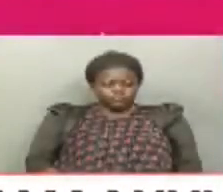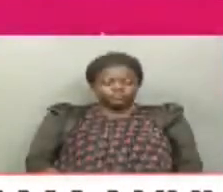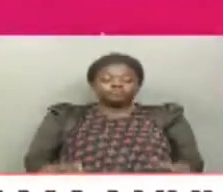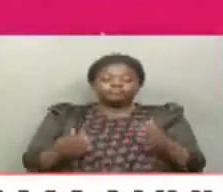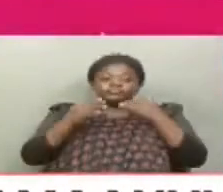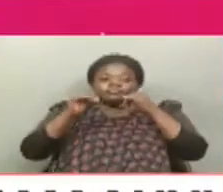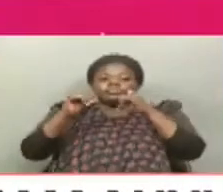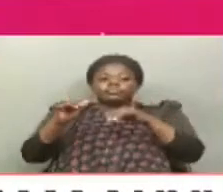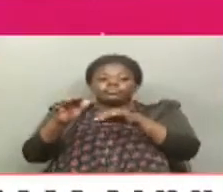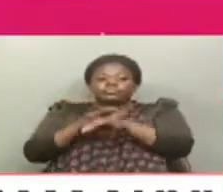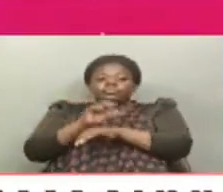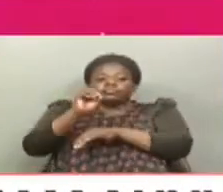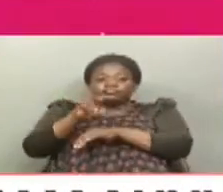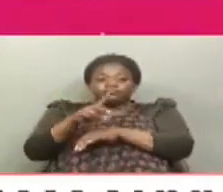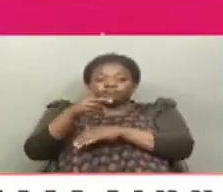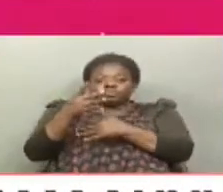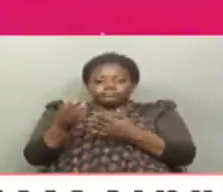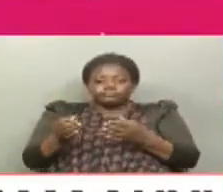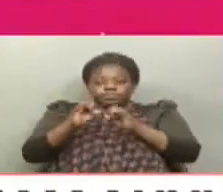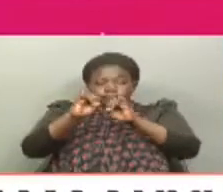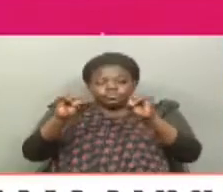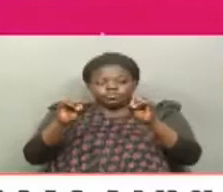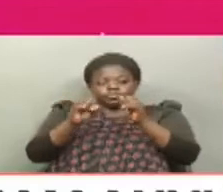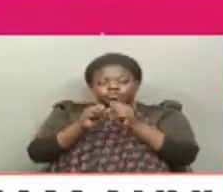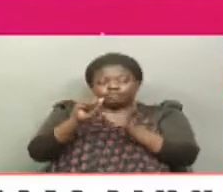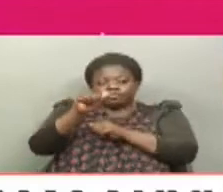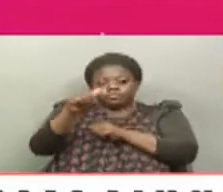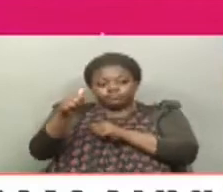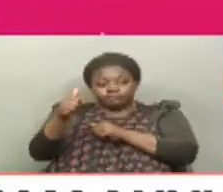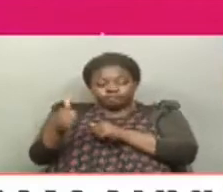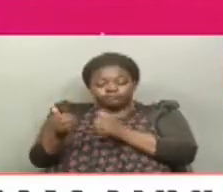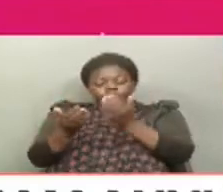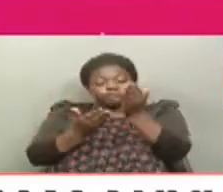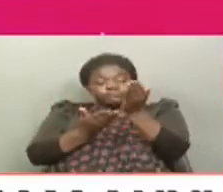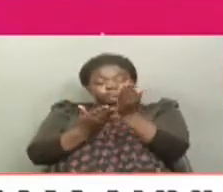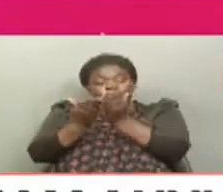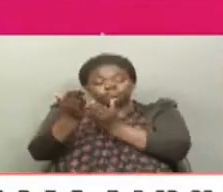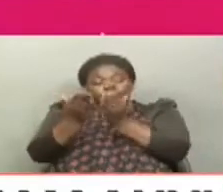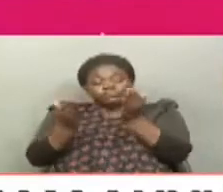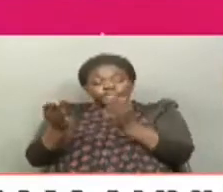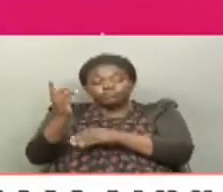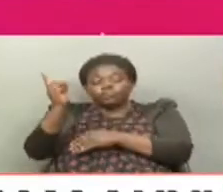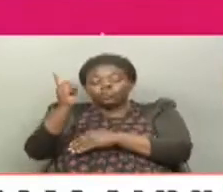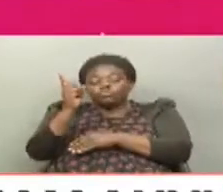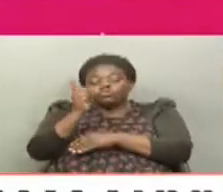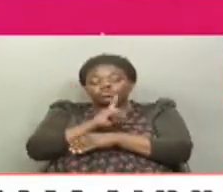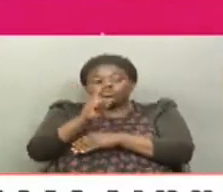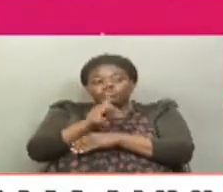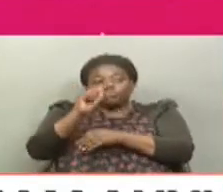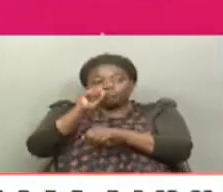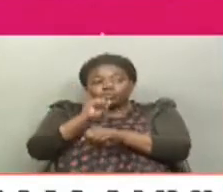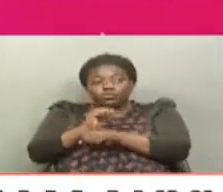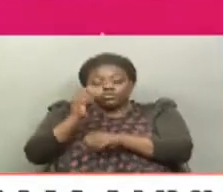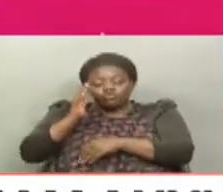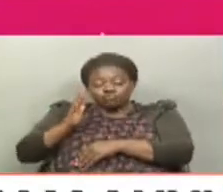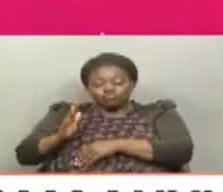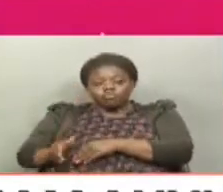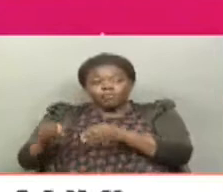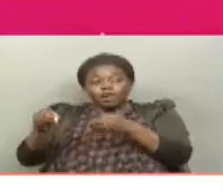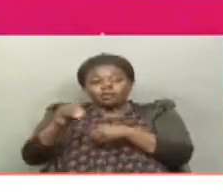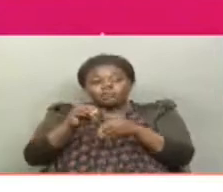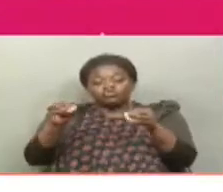Kabazo kwa kumira kukade TV 1 Agataliikonfuufu amala empereza nobu kuguwa wabakozi chiite human resource